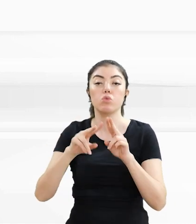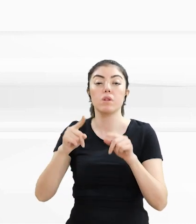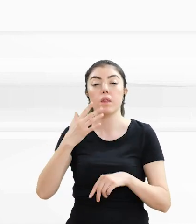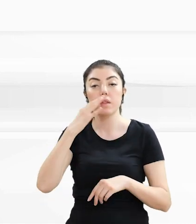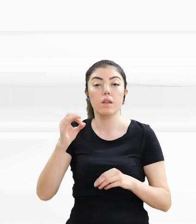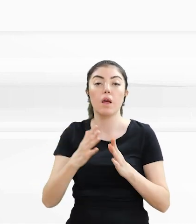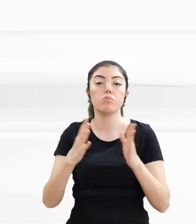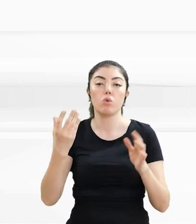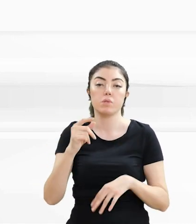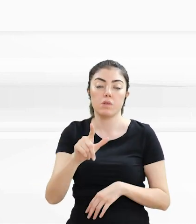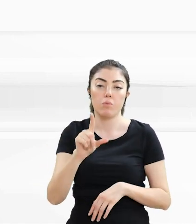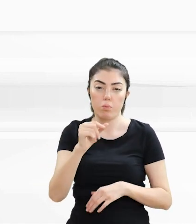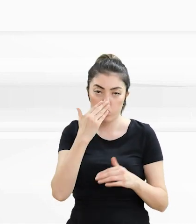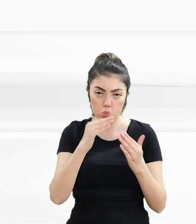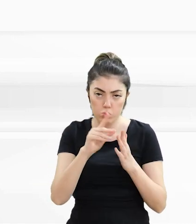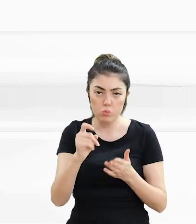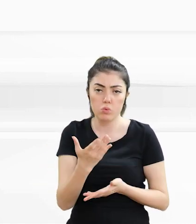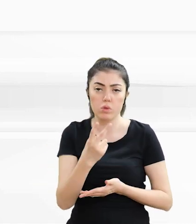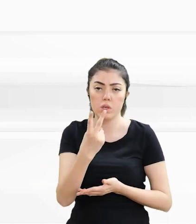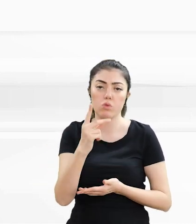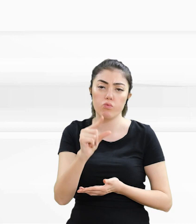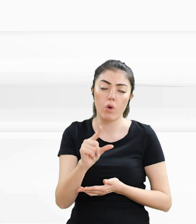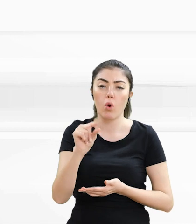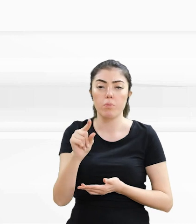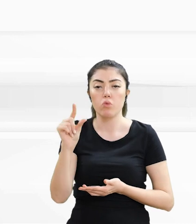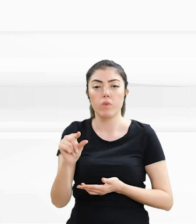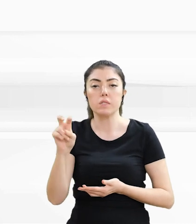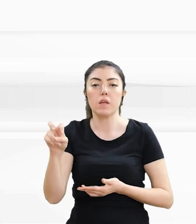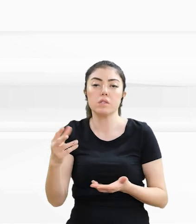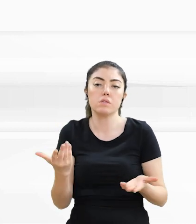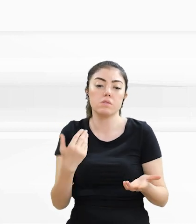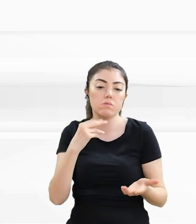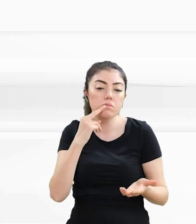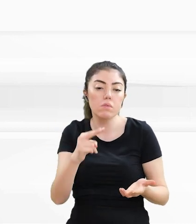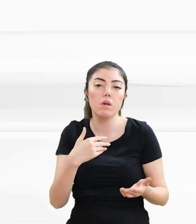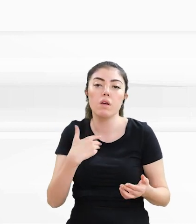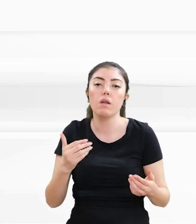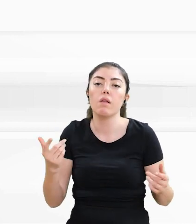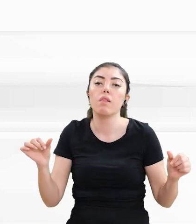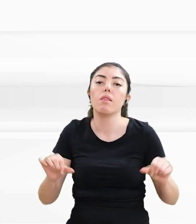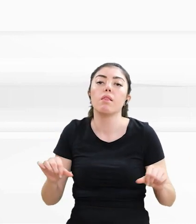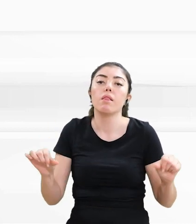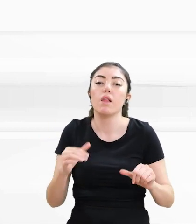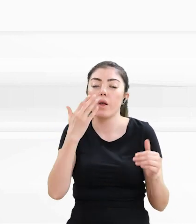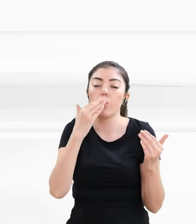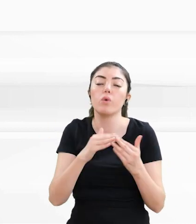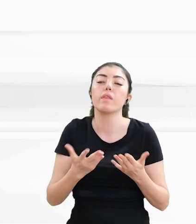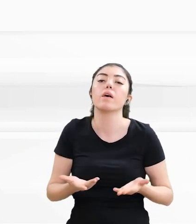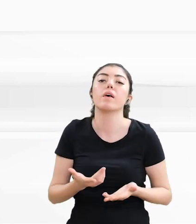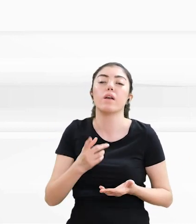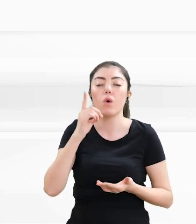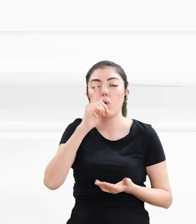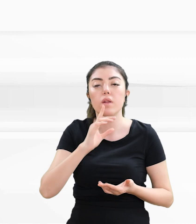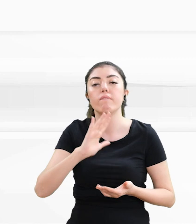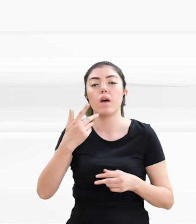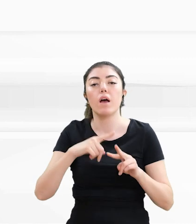farkının mutlak değerinden de büyük olacaktır Yani iki küçüktür 11 O da küçüktür 8 olacaktır bakın ne yapamıyorum üçgen eşitsizliğini